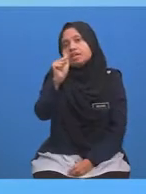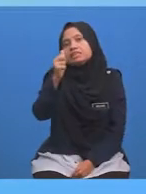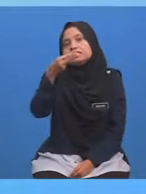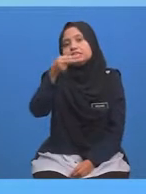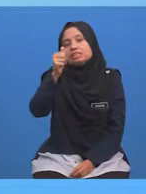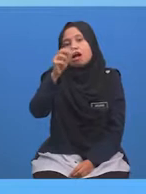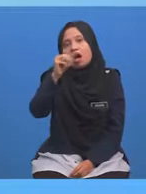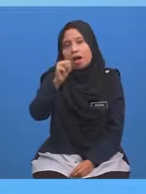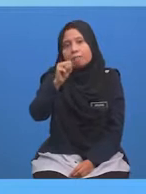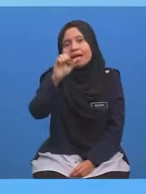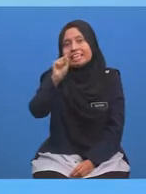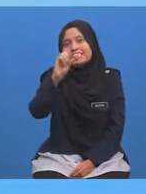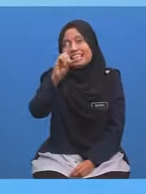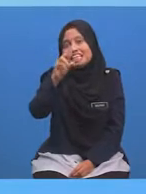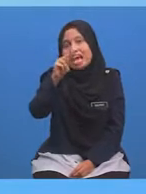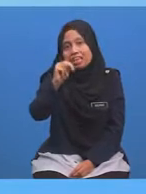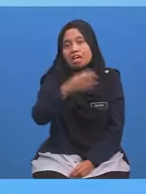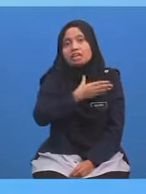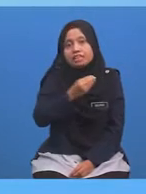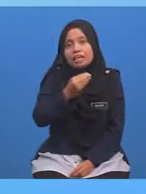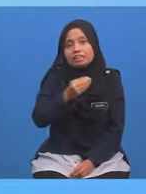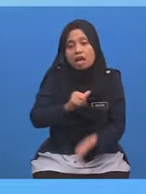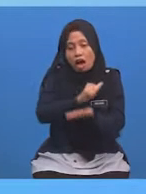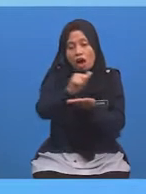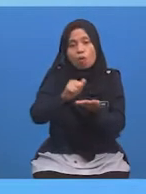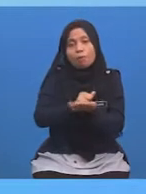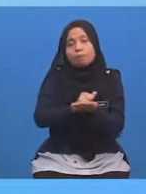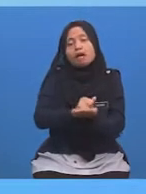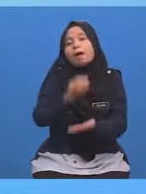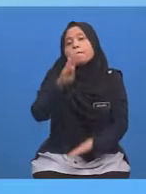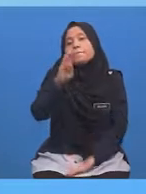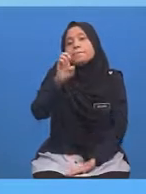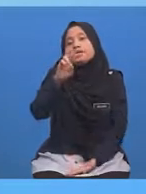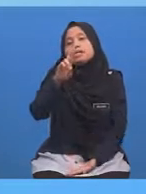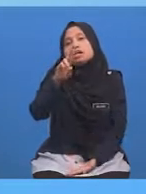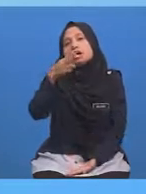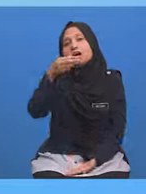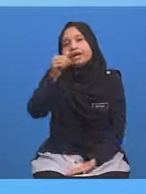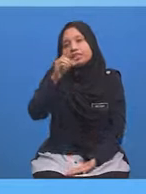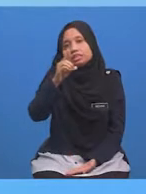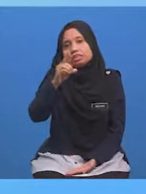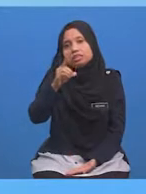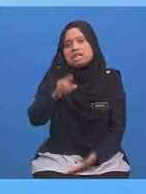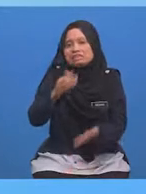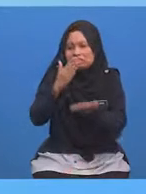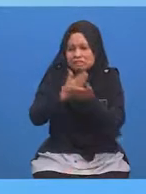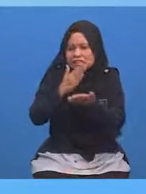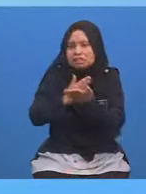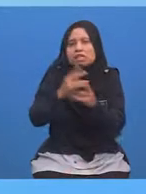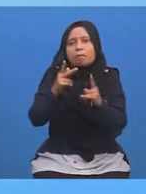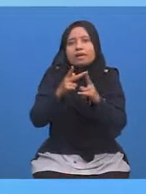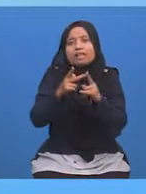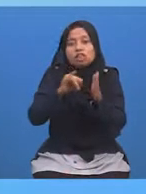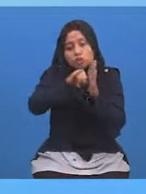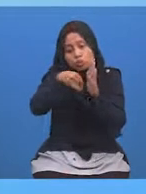syarikat sendirian berhad dan syarikat awam berhad hanya terhad kepada